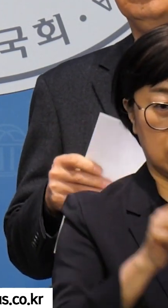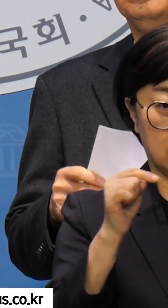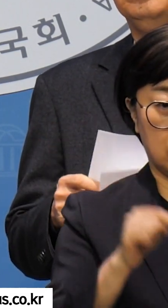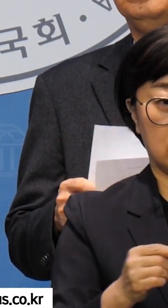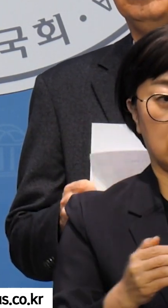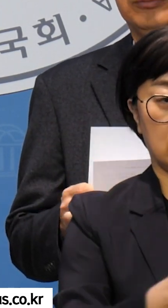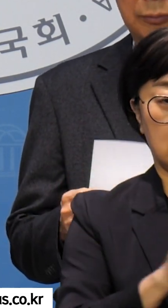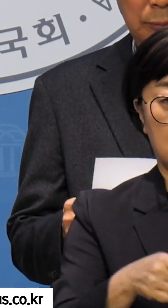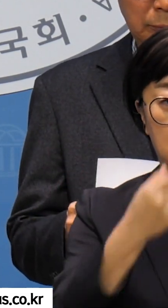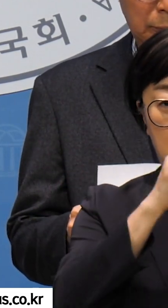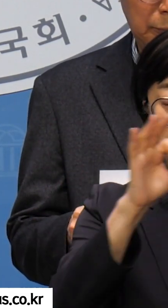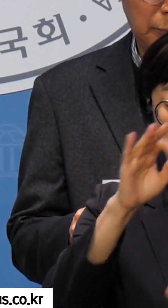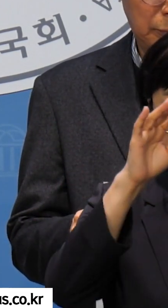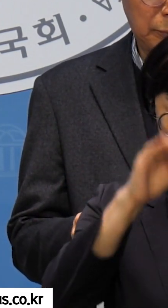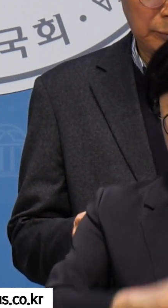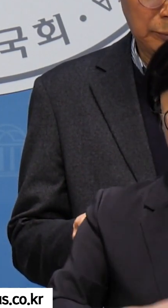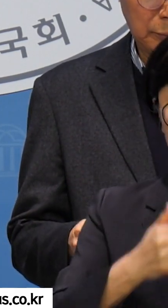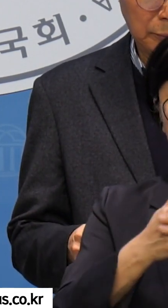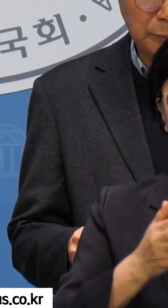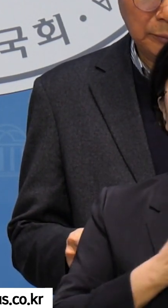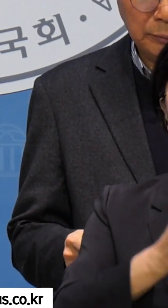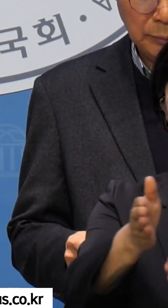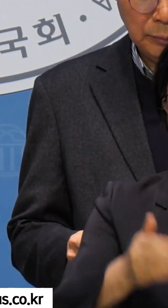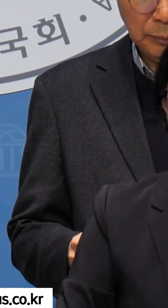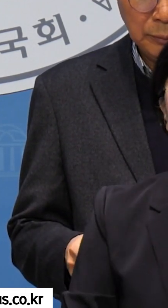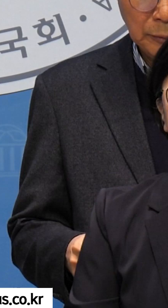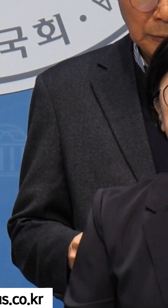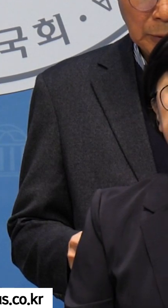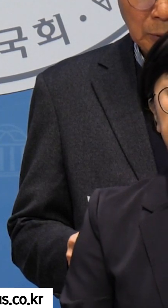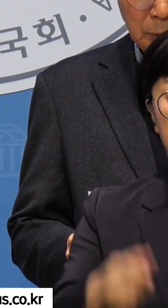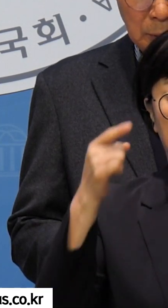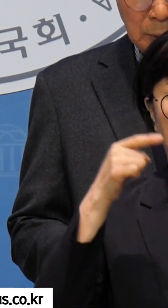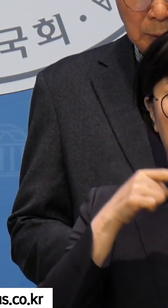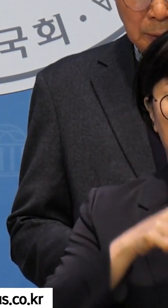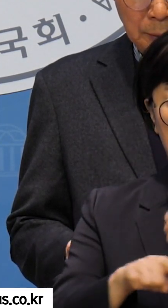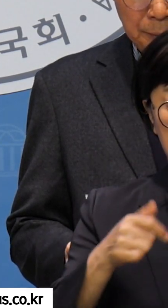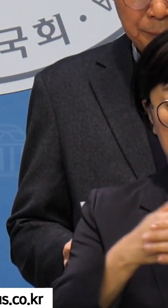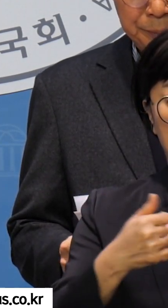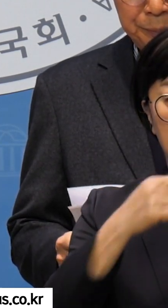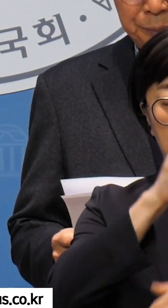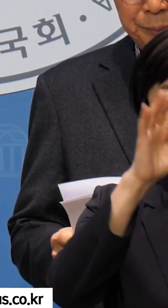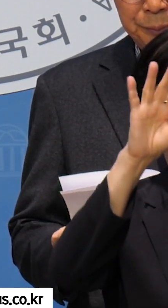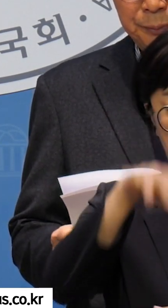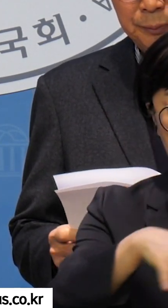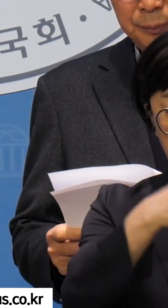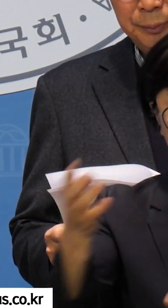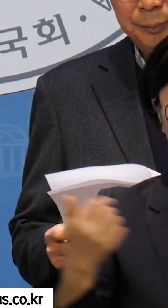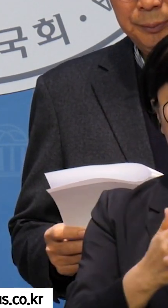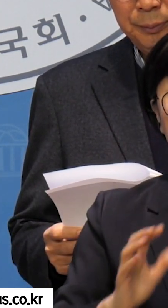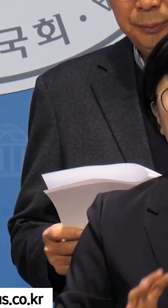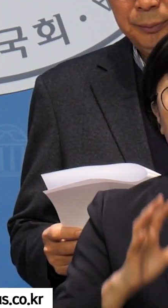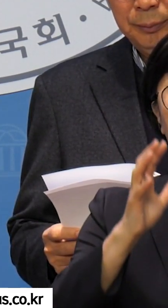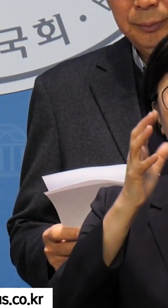논의된 예산안을 통과시켰습니다. 과기정통부 예산안에 대해 글로벌